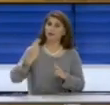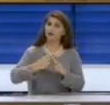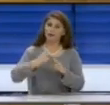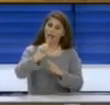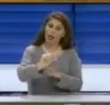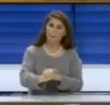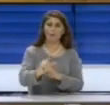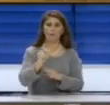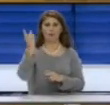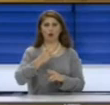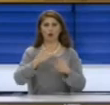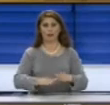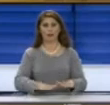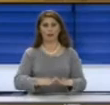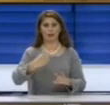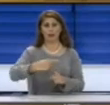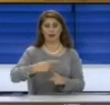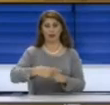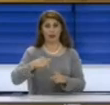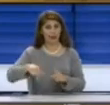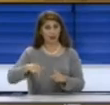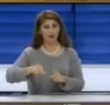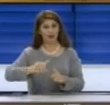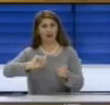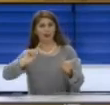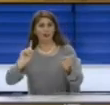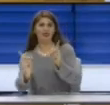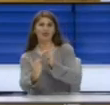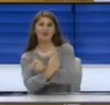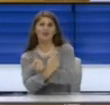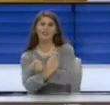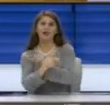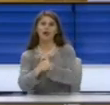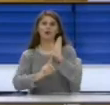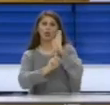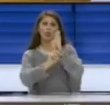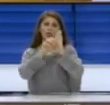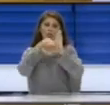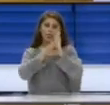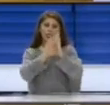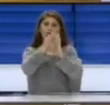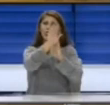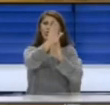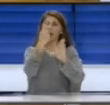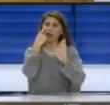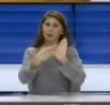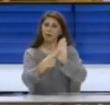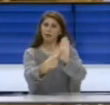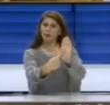χαμηλότερο ποσοστό ανεργίας από την Ελλάδα. Σήμερα συμβαίνει το αντίστροφο. Δείτε αυτό το διάγραμμα, παρακαλώ πολύ. Δείτε αυτό το